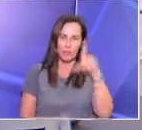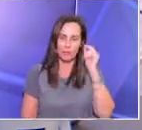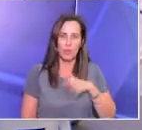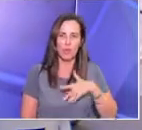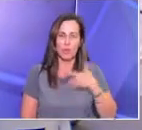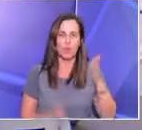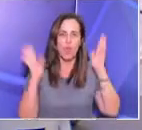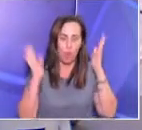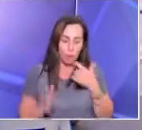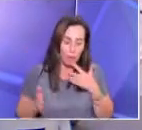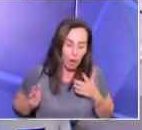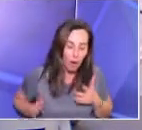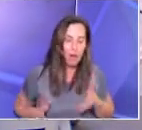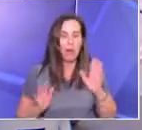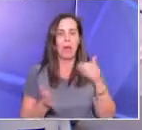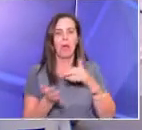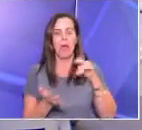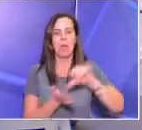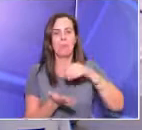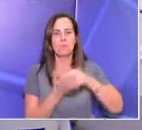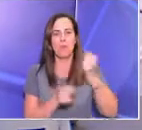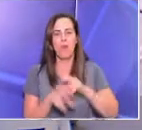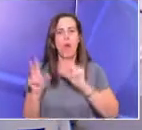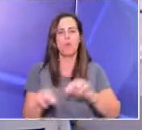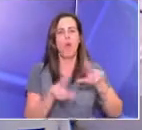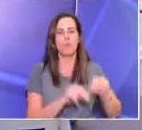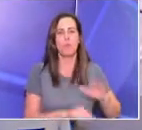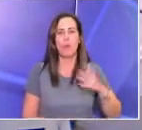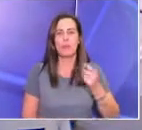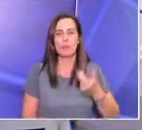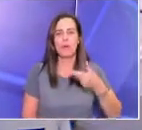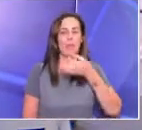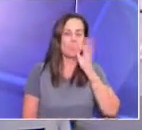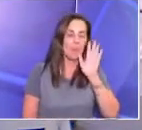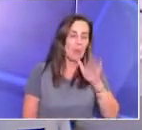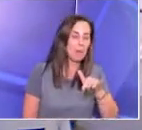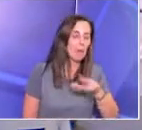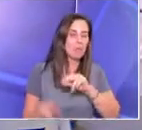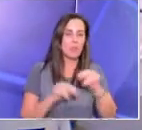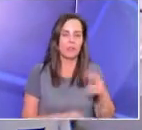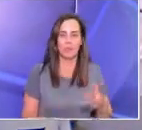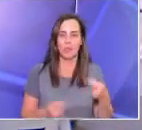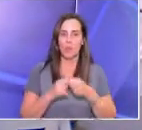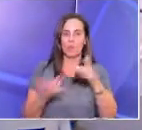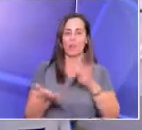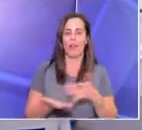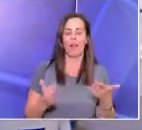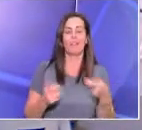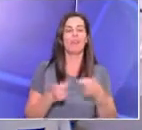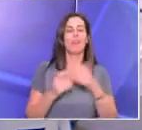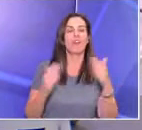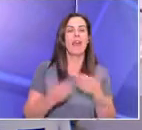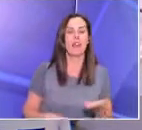בתחושת טרגדיה, נכון? אמרו, העיר ממשיכה לתפקד, יהיה אותו דבר, אולי יהיה טיפה יותר טוב, אולי יהיה אותו דבר. תלוי איפה אתה גר.